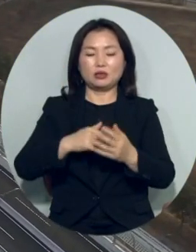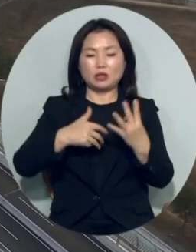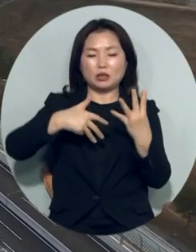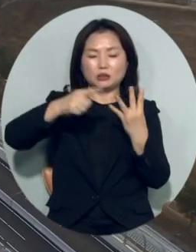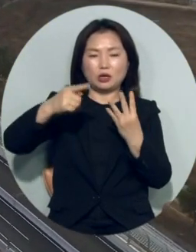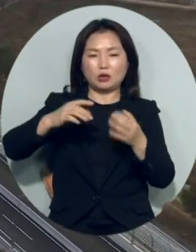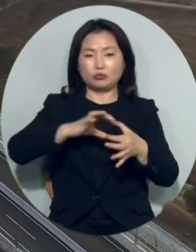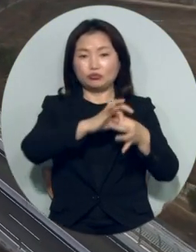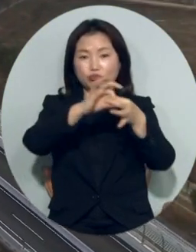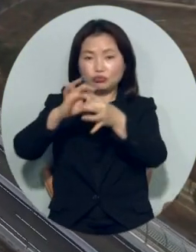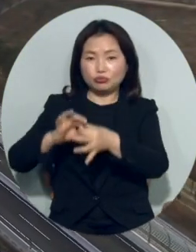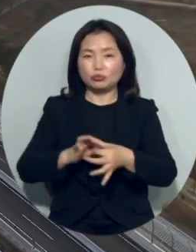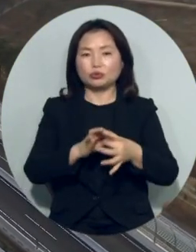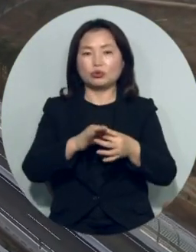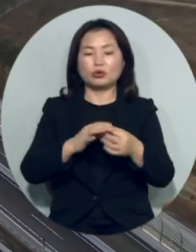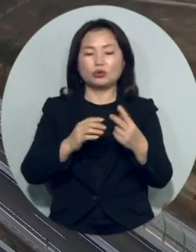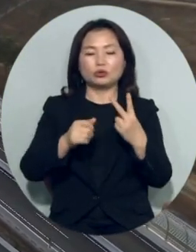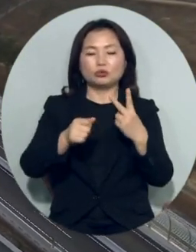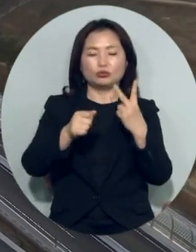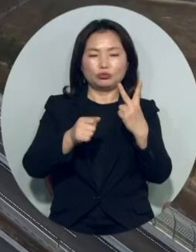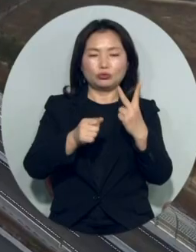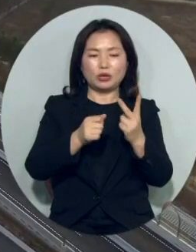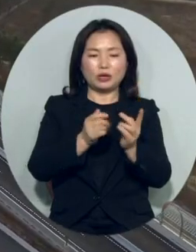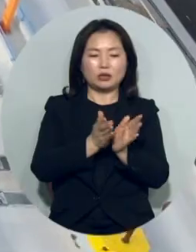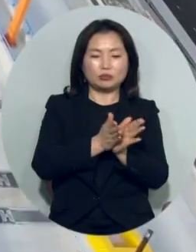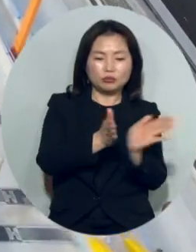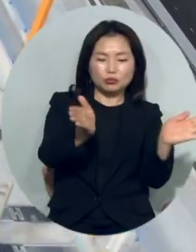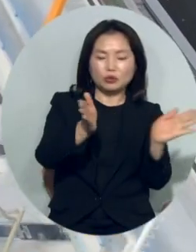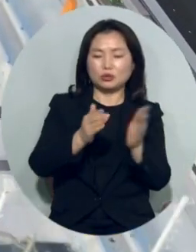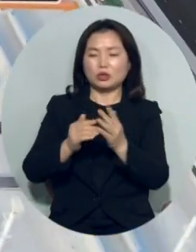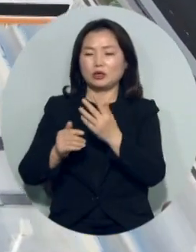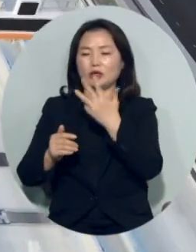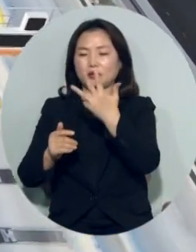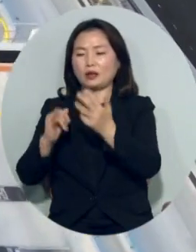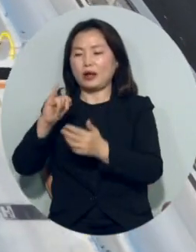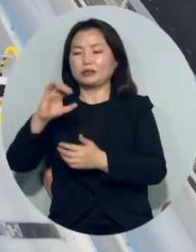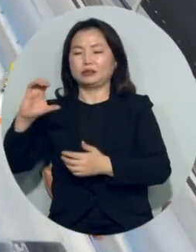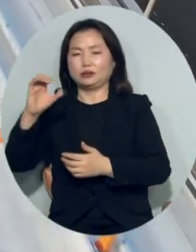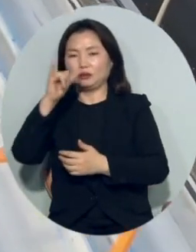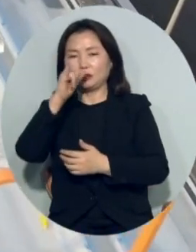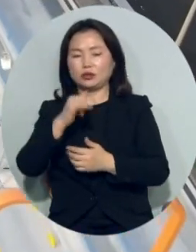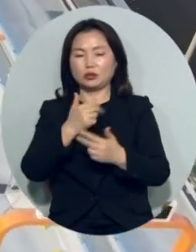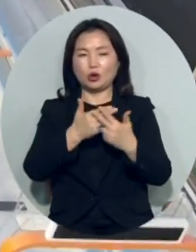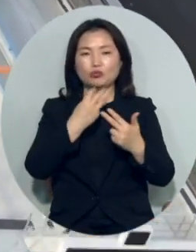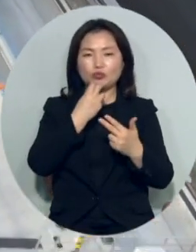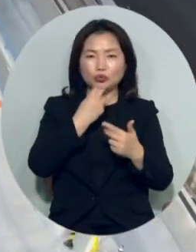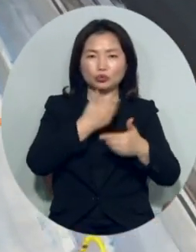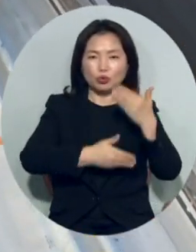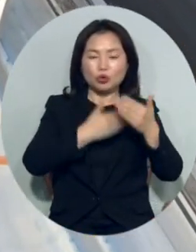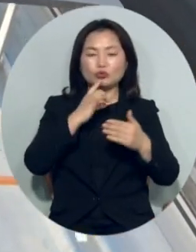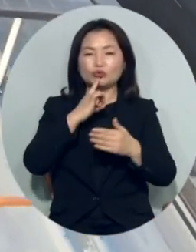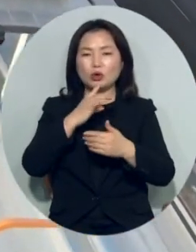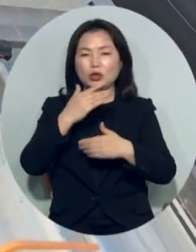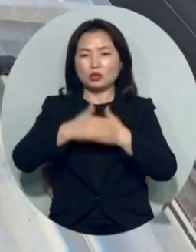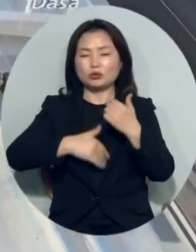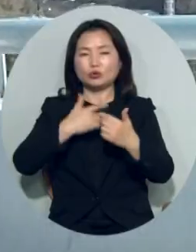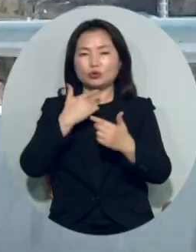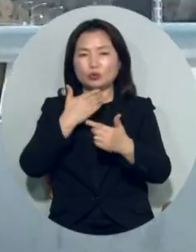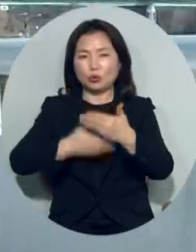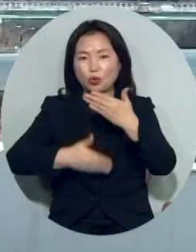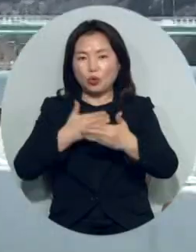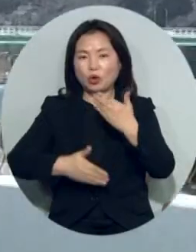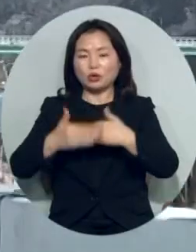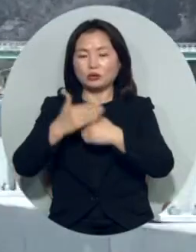4차 순환도로에는 2개 분기점과 8개 나들목이 있는데 이 지점들은 경부고속도로와 중앙, 대구